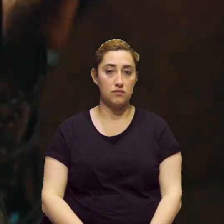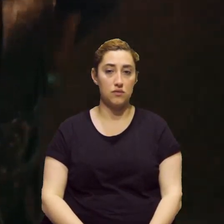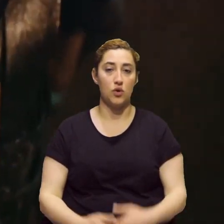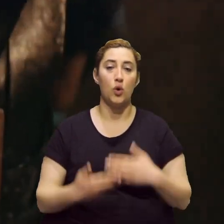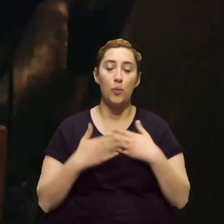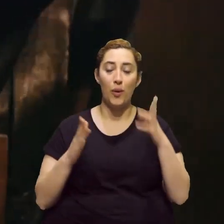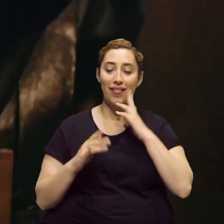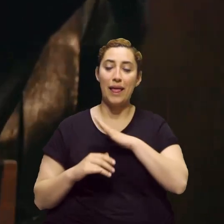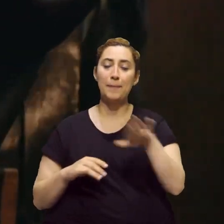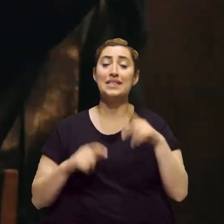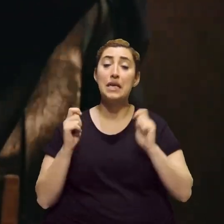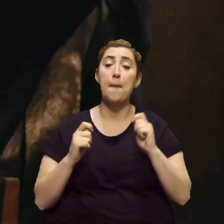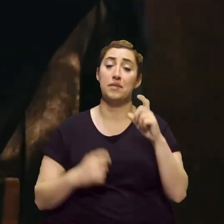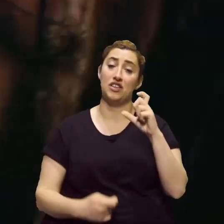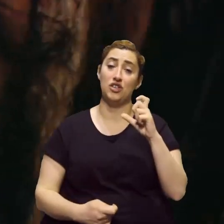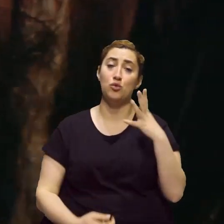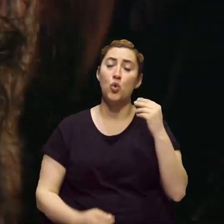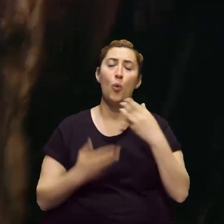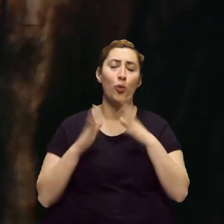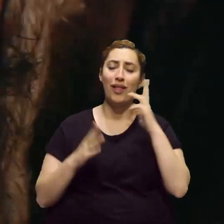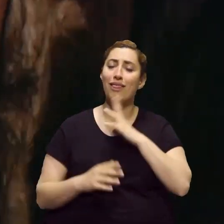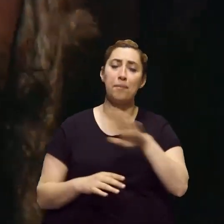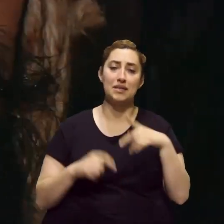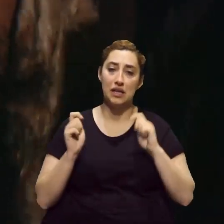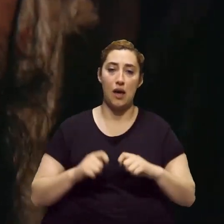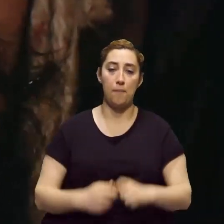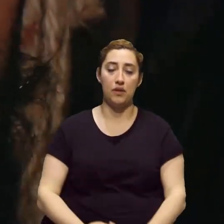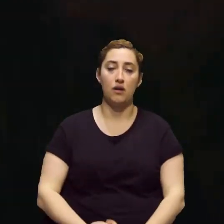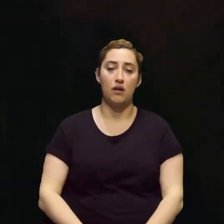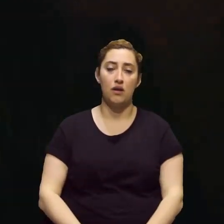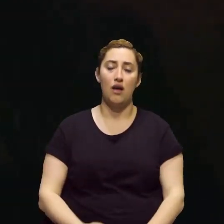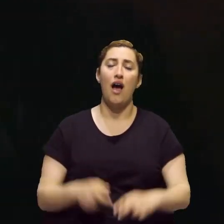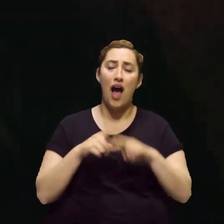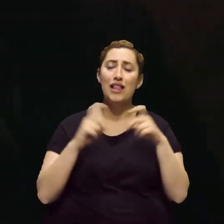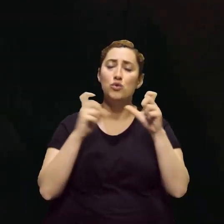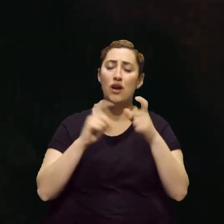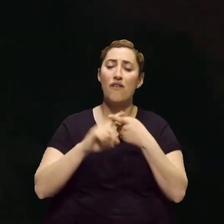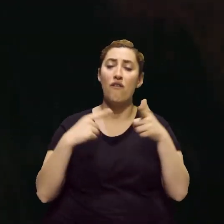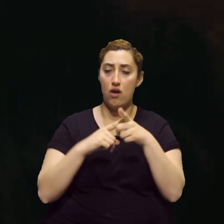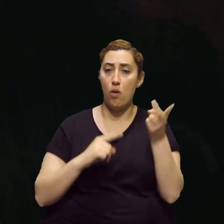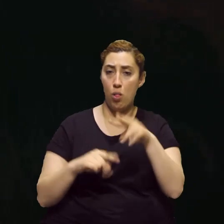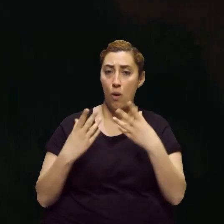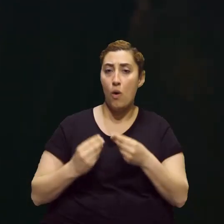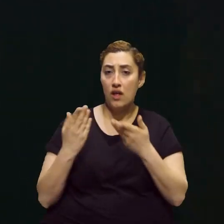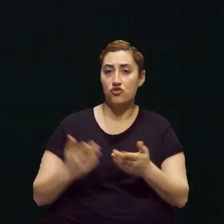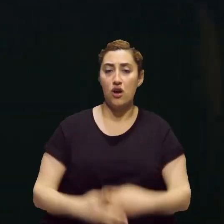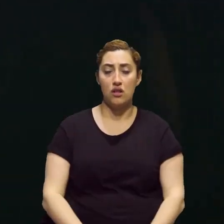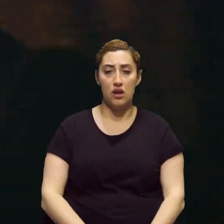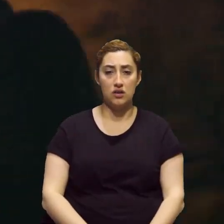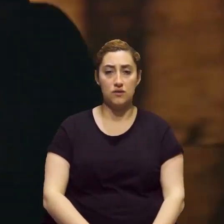Büyük bir temizlik yaptık Cemil. Çok büyük bir temizlik. Ali, Süreyya ve Farah da ölüyorlar.